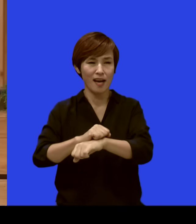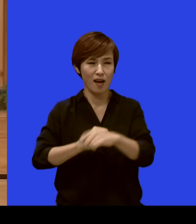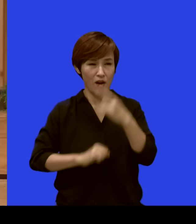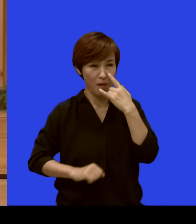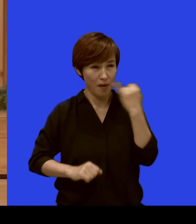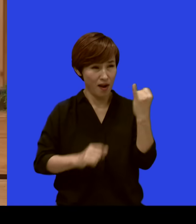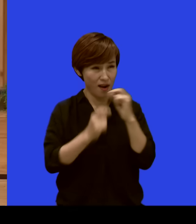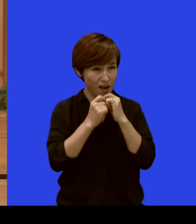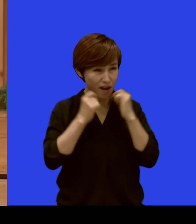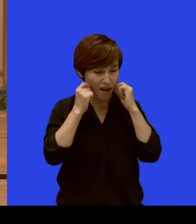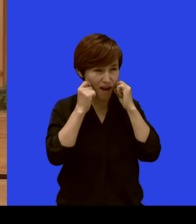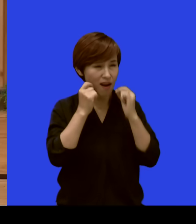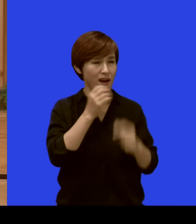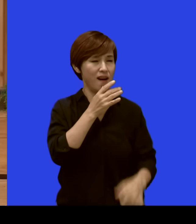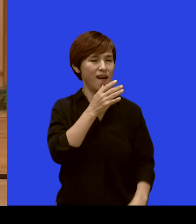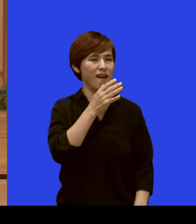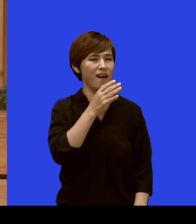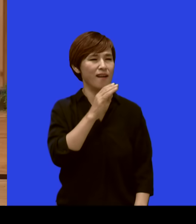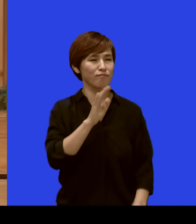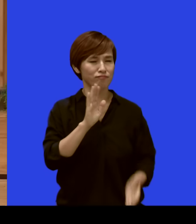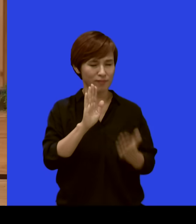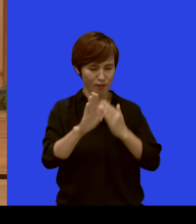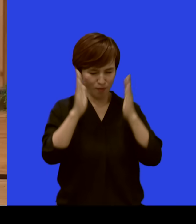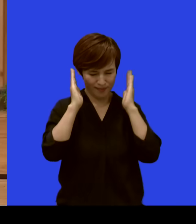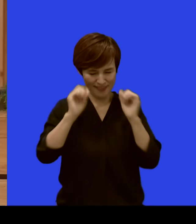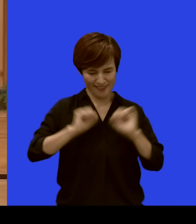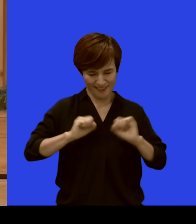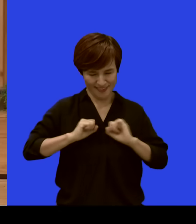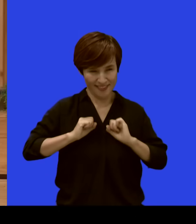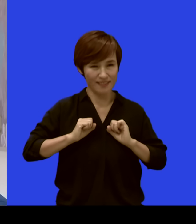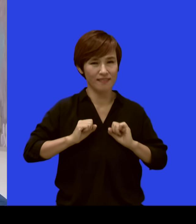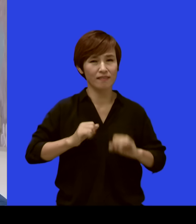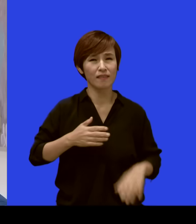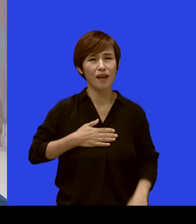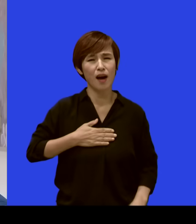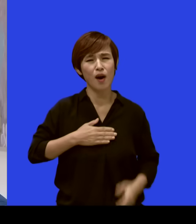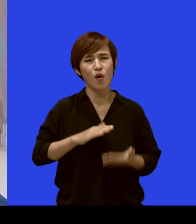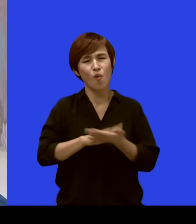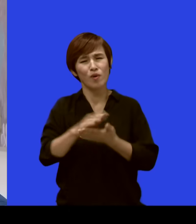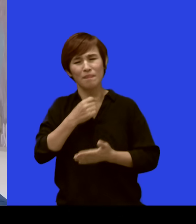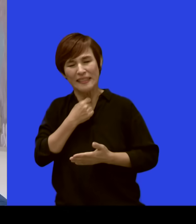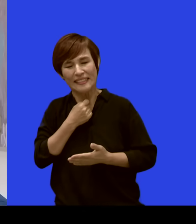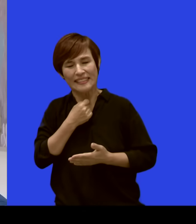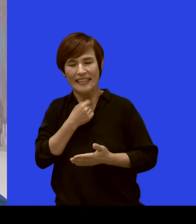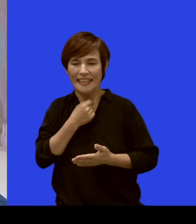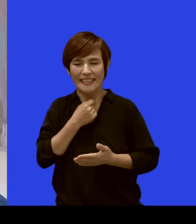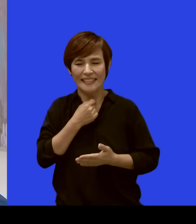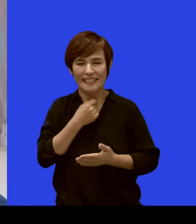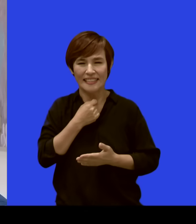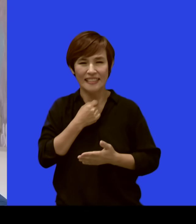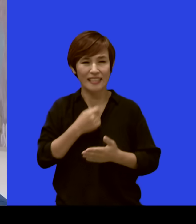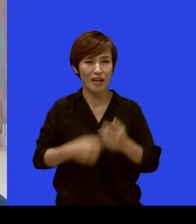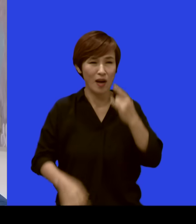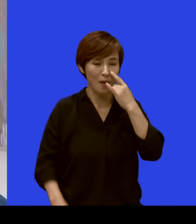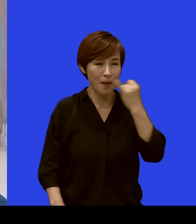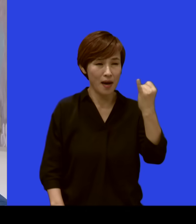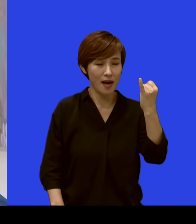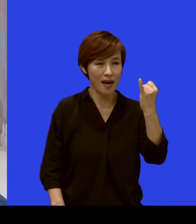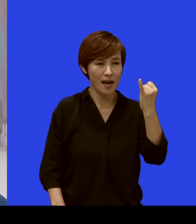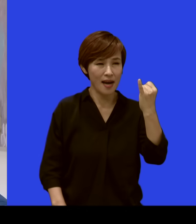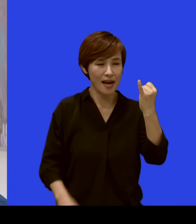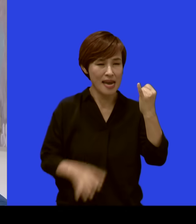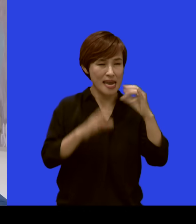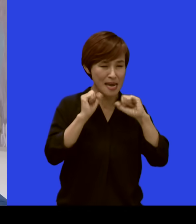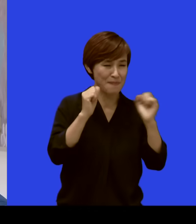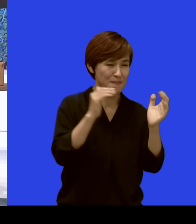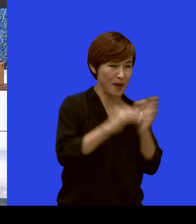엄마가 좋아하시는구나. 그래서 이제 저도 놀고 싶은데 막 놀다가도 어머니 이제 그 야근하시고 돌아올 때쯤 되면 책상에